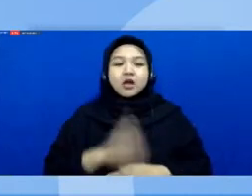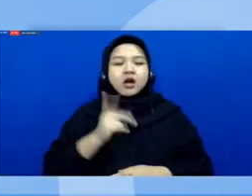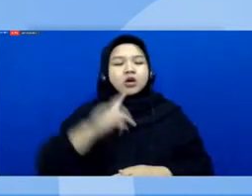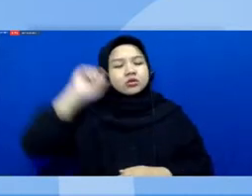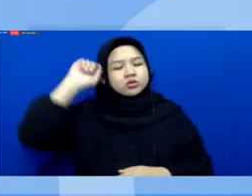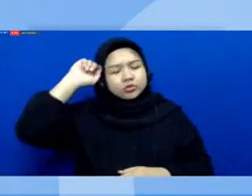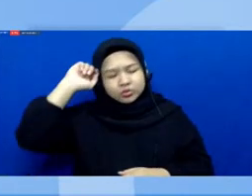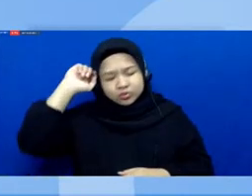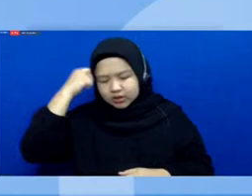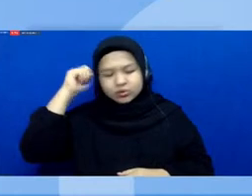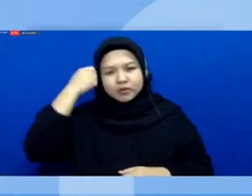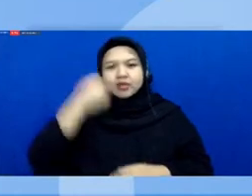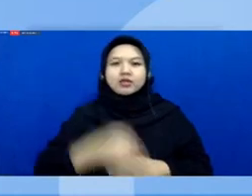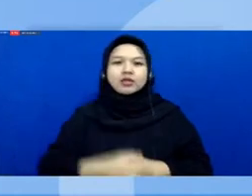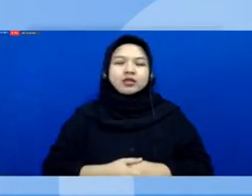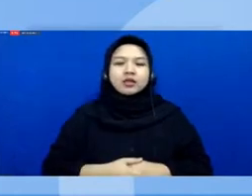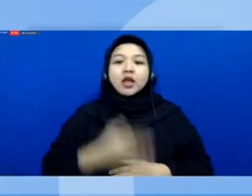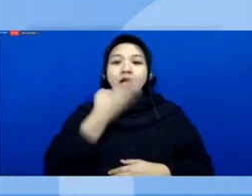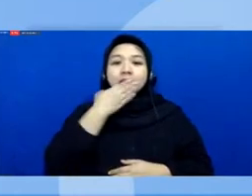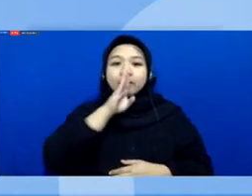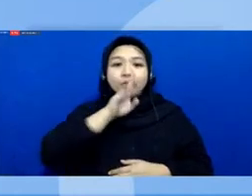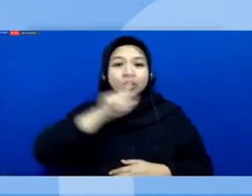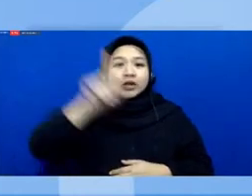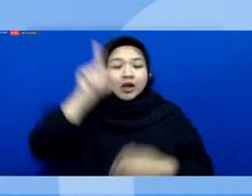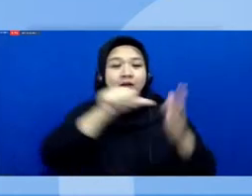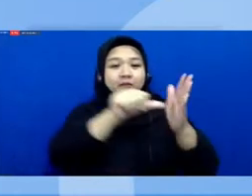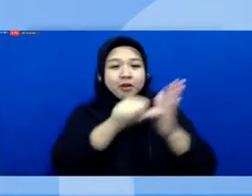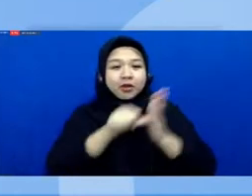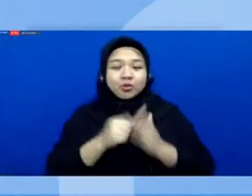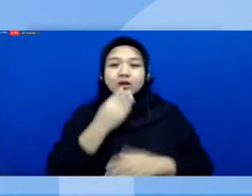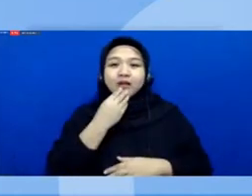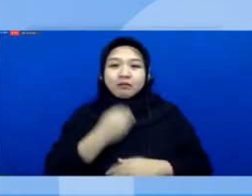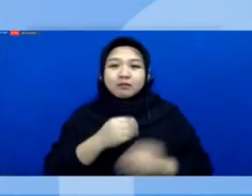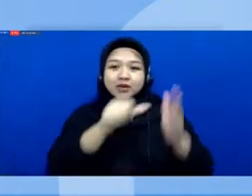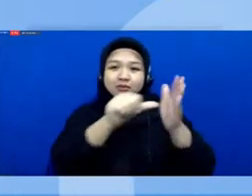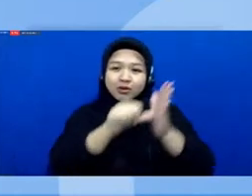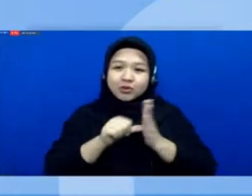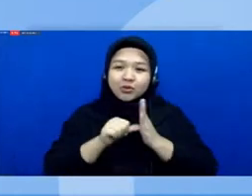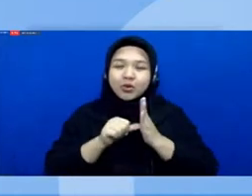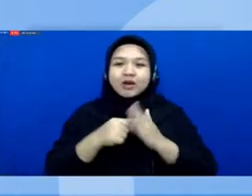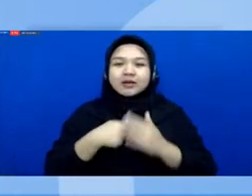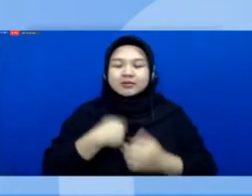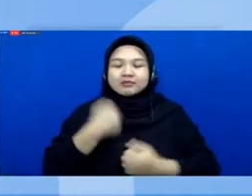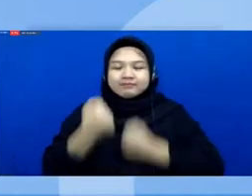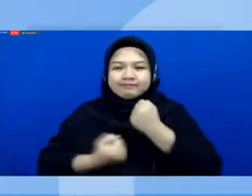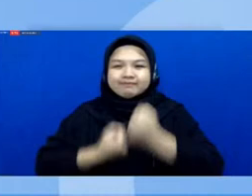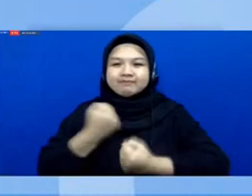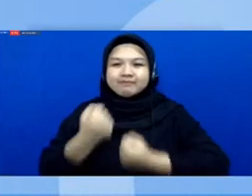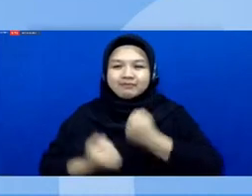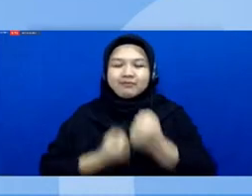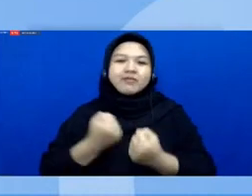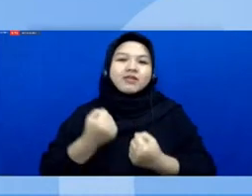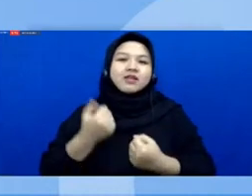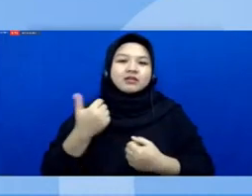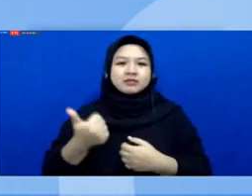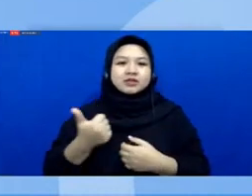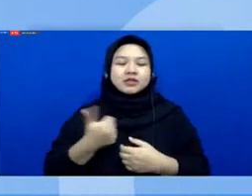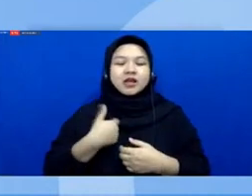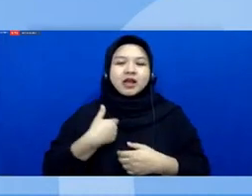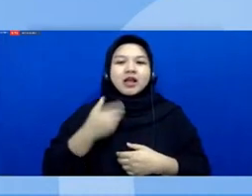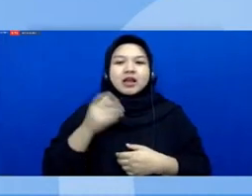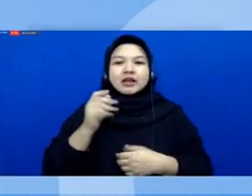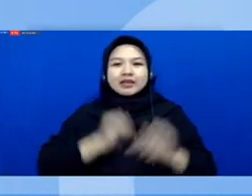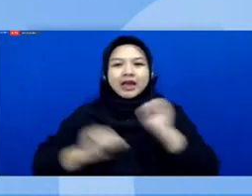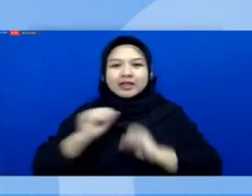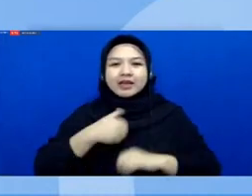banget. Alhamdulillah untuk bantuan kambing ada geraknya kita untuk kesana kemari,